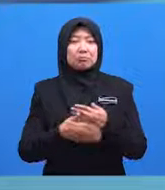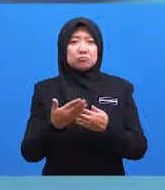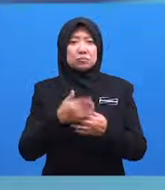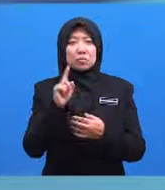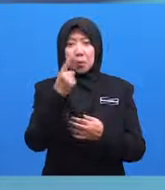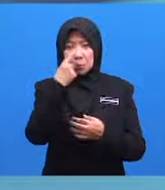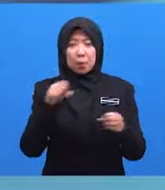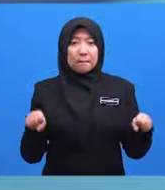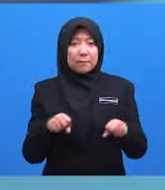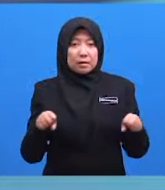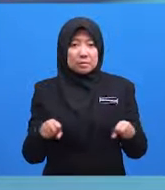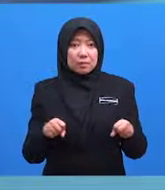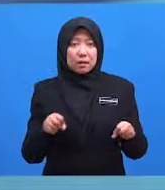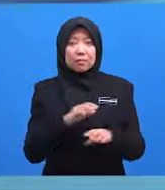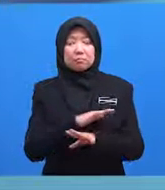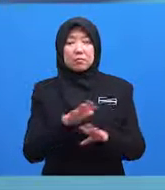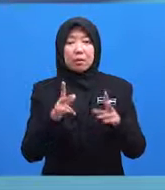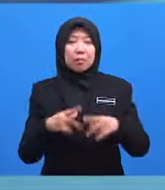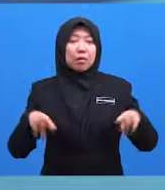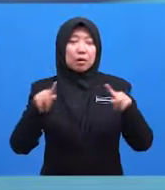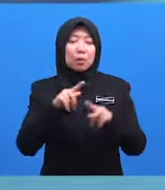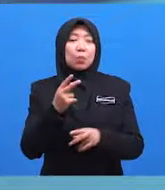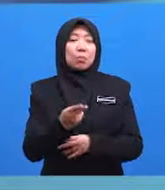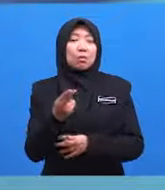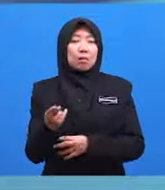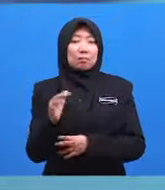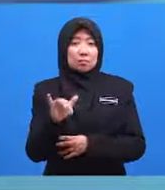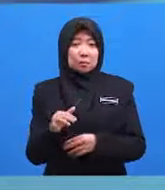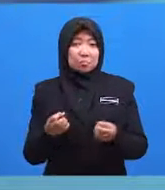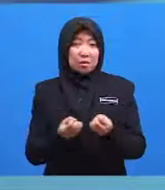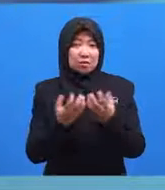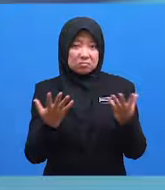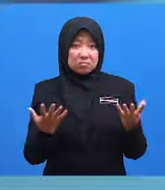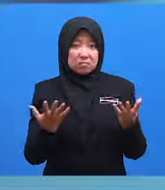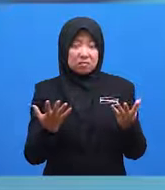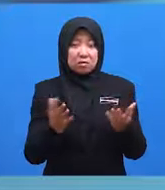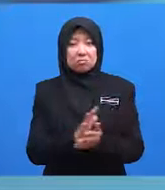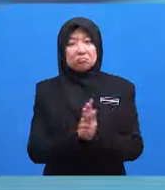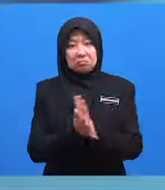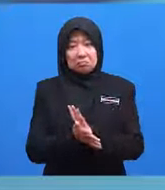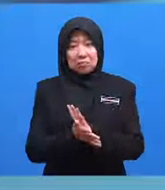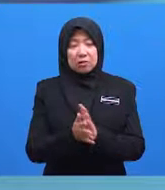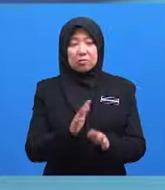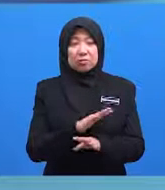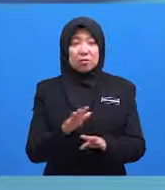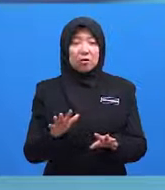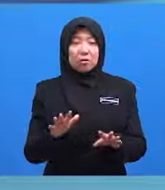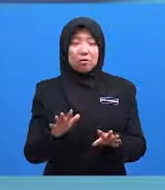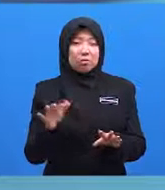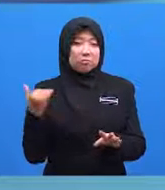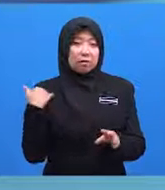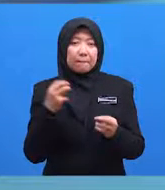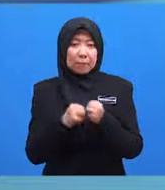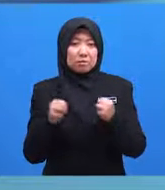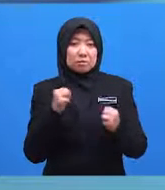untuk dimasak dan tidak memerlukan bahan yang banyak. Maka ianya tidak akan menjadi